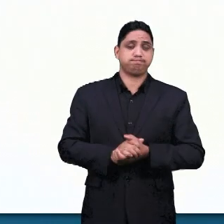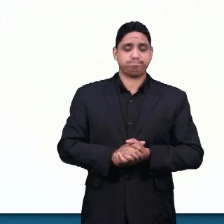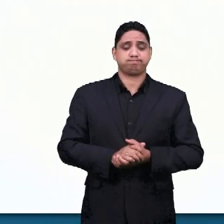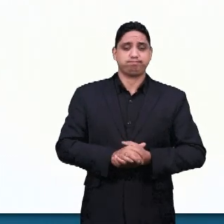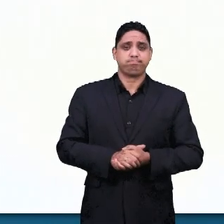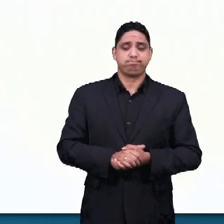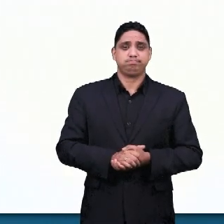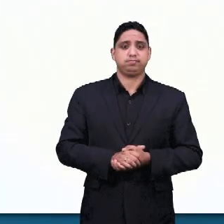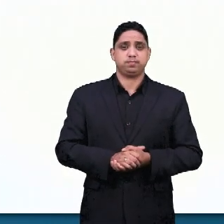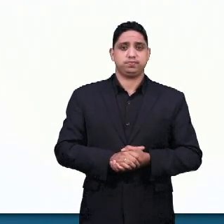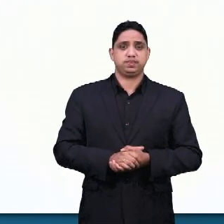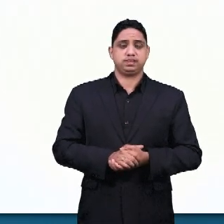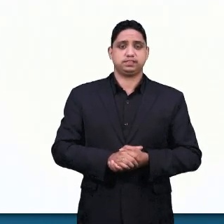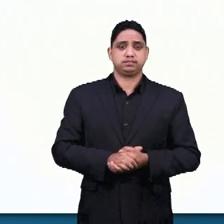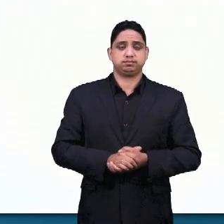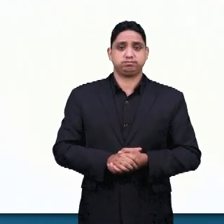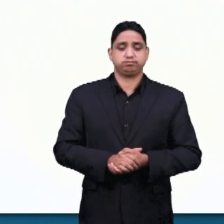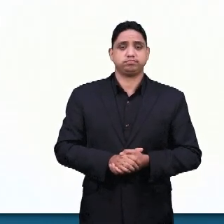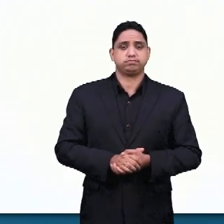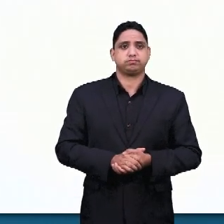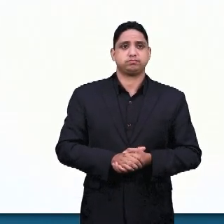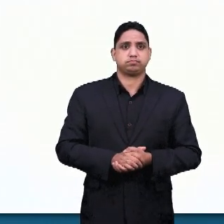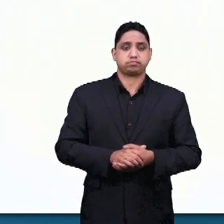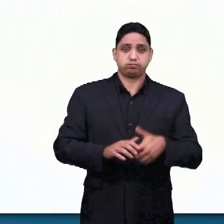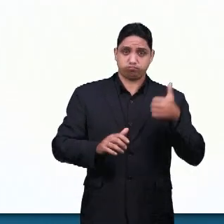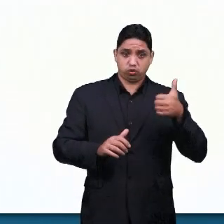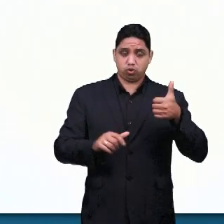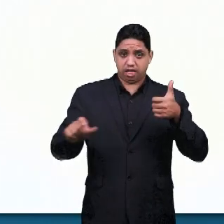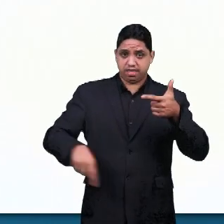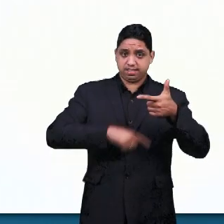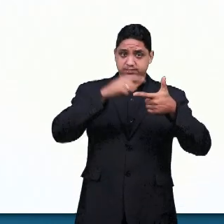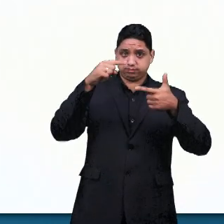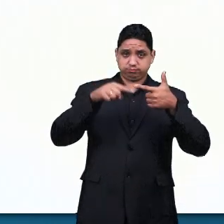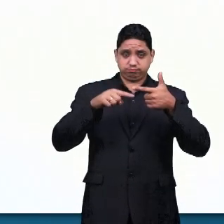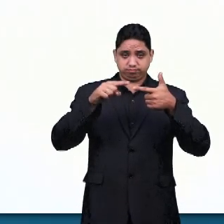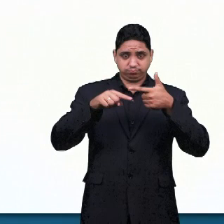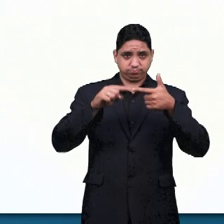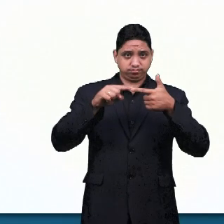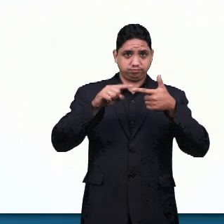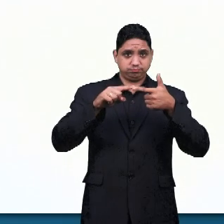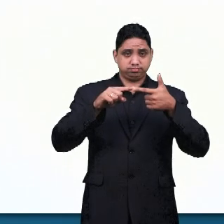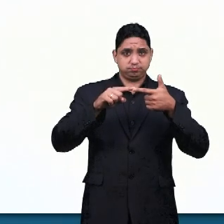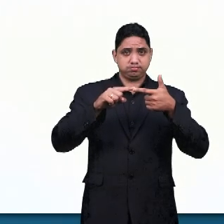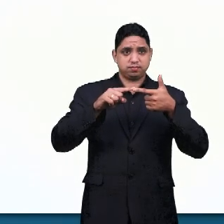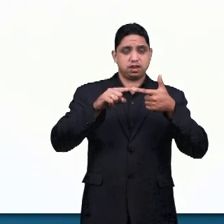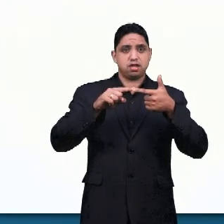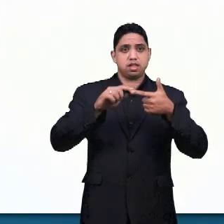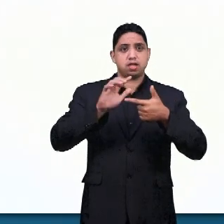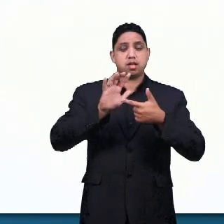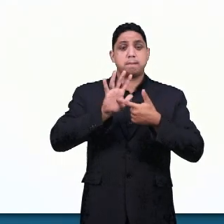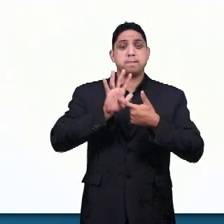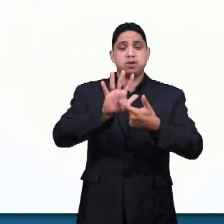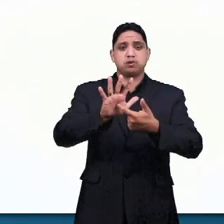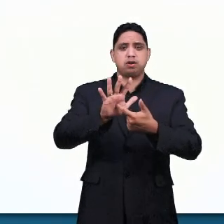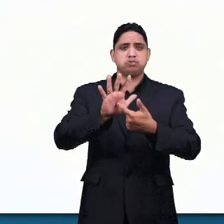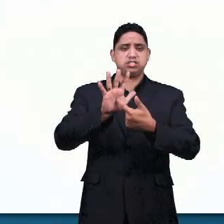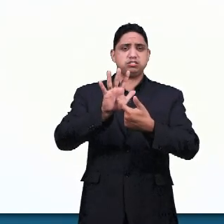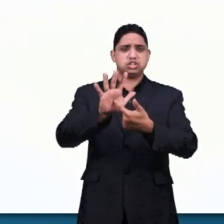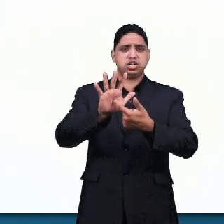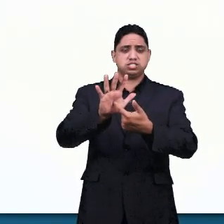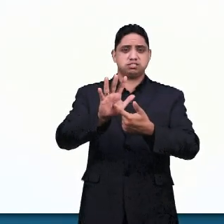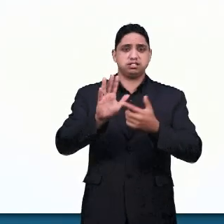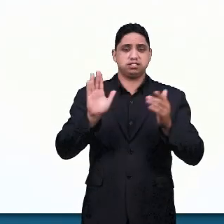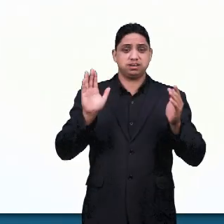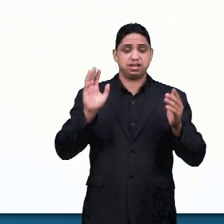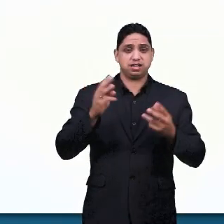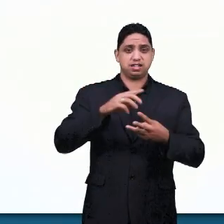par le Seigneur, mais se sont déviés de chemin. Question numéro 2 pour la prochaine école dominicale. Pointez